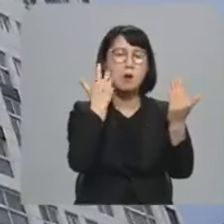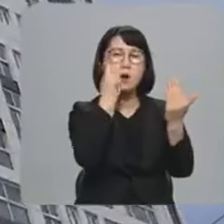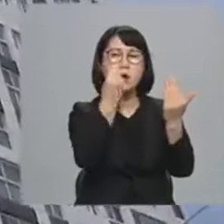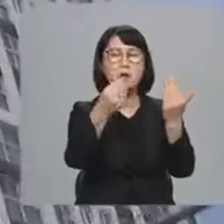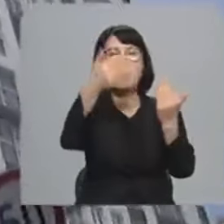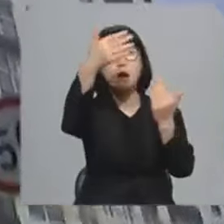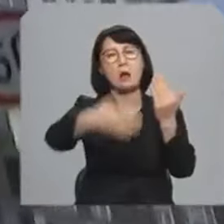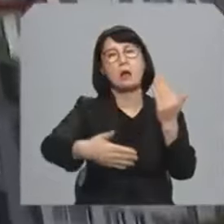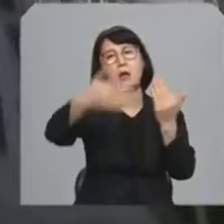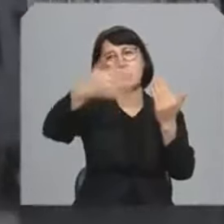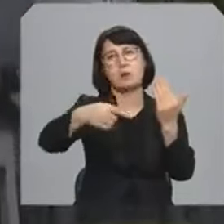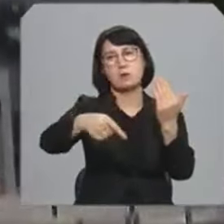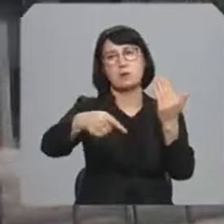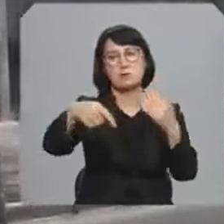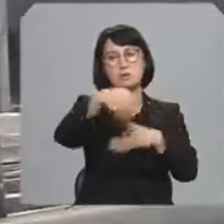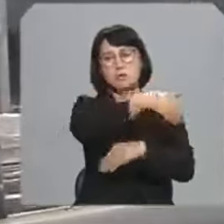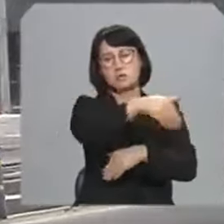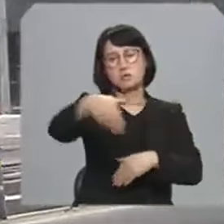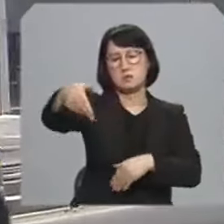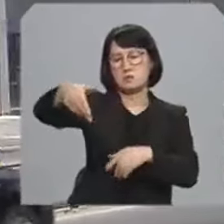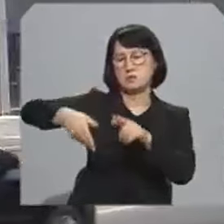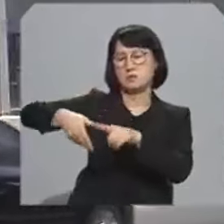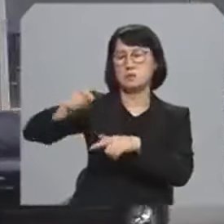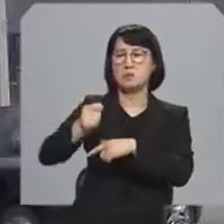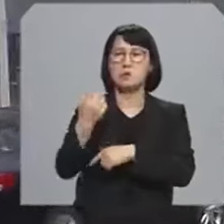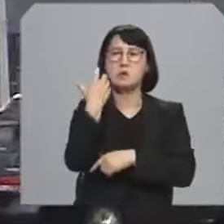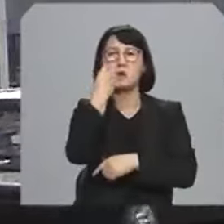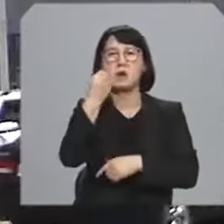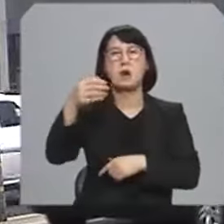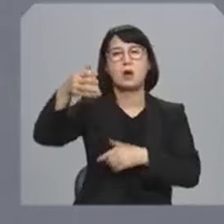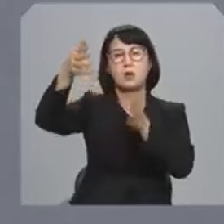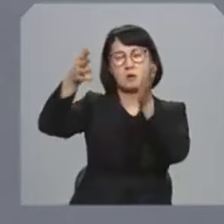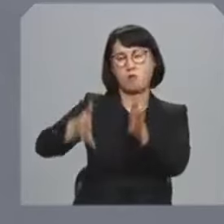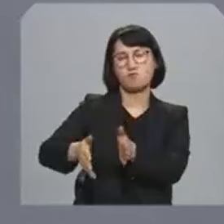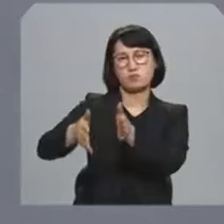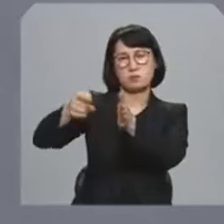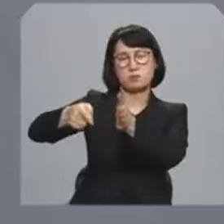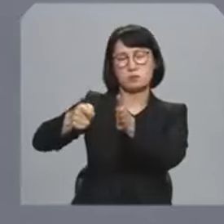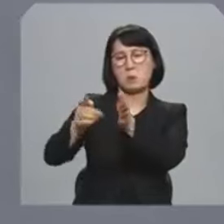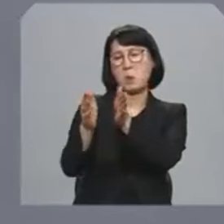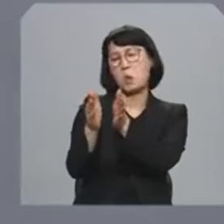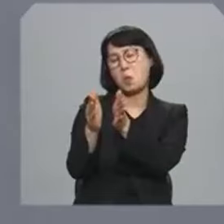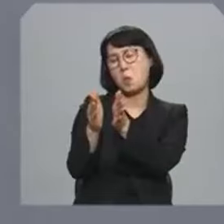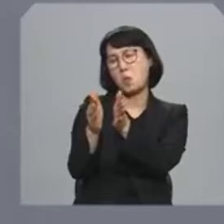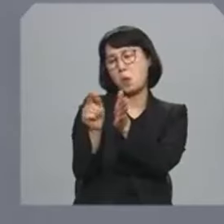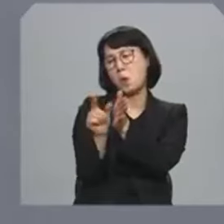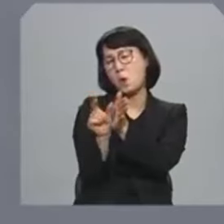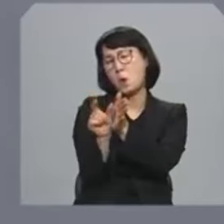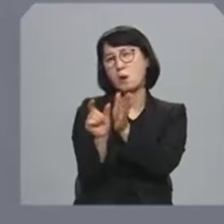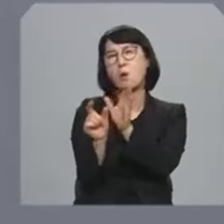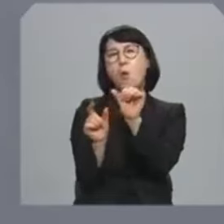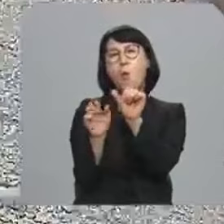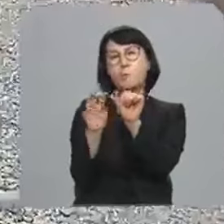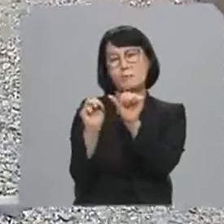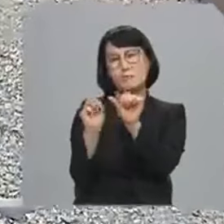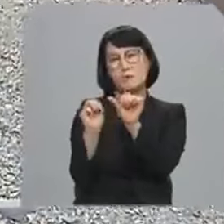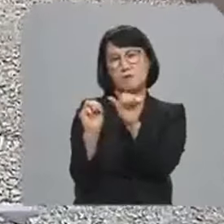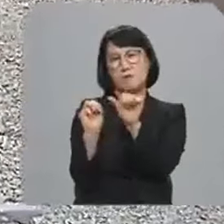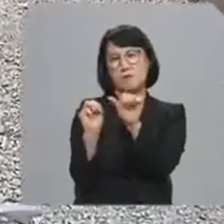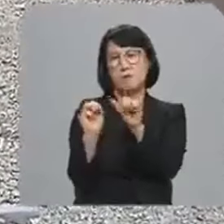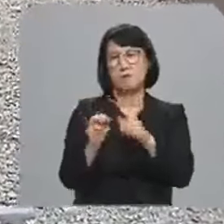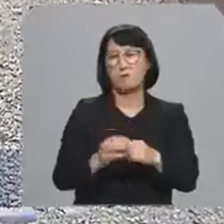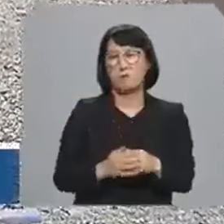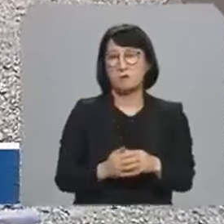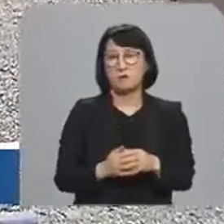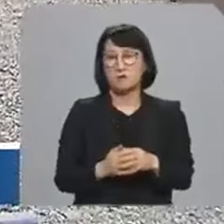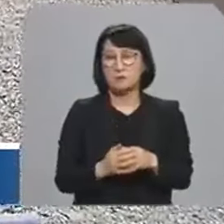모양의 아파트 바로 옆에 모텔이 자리 잡고 있는 겁니다. 아파트와 모텔 간 거리는 불과 5m. 아파트에서